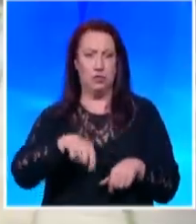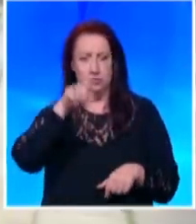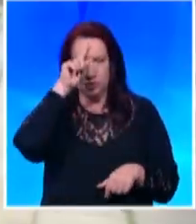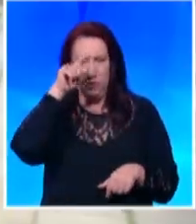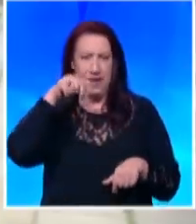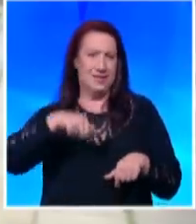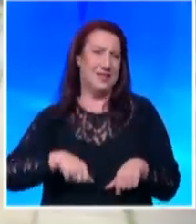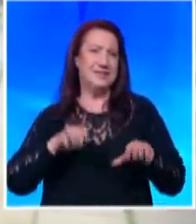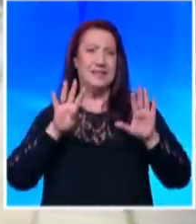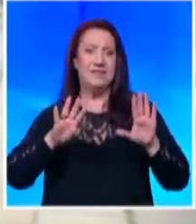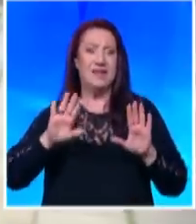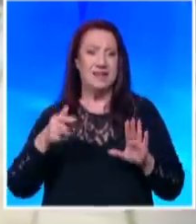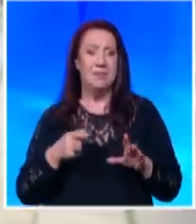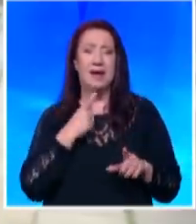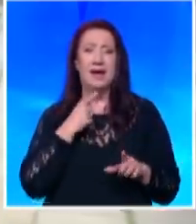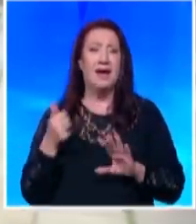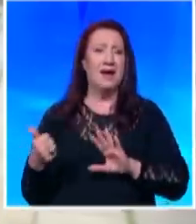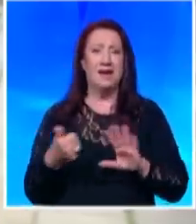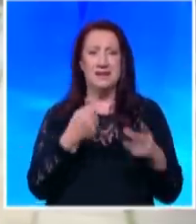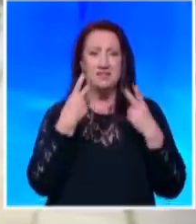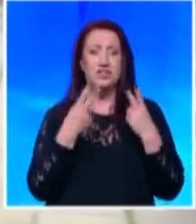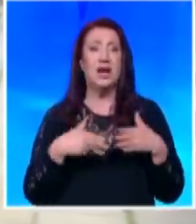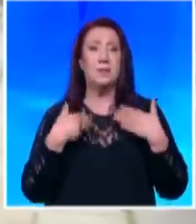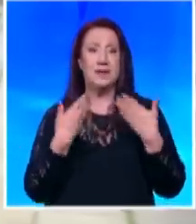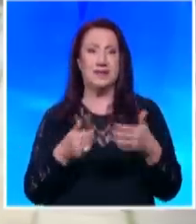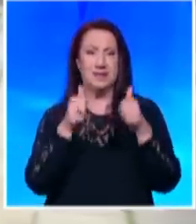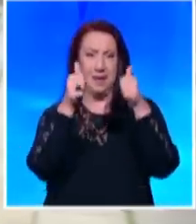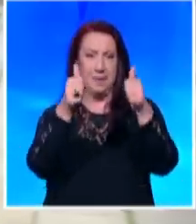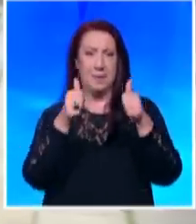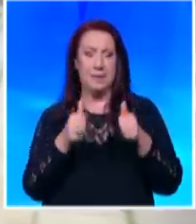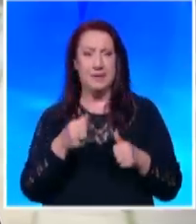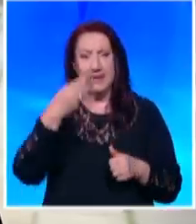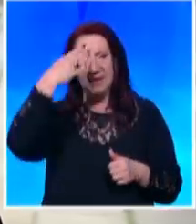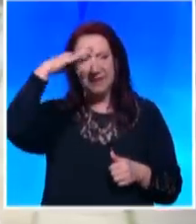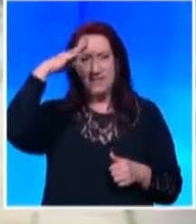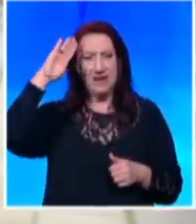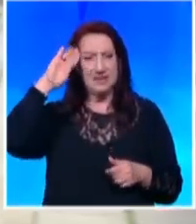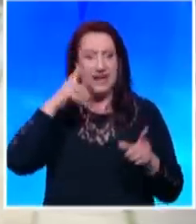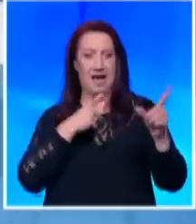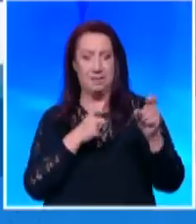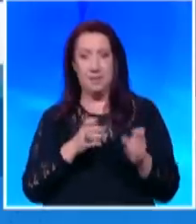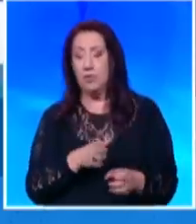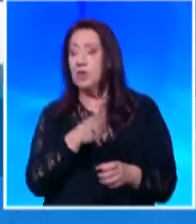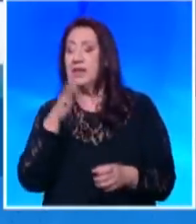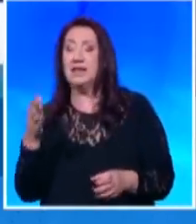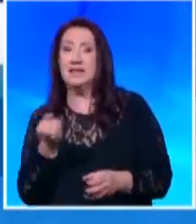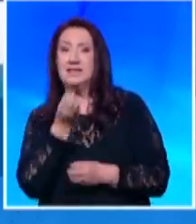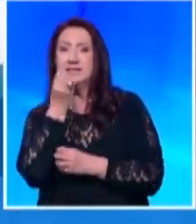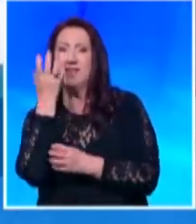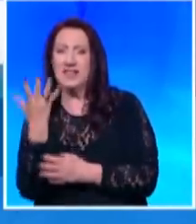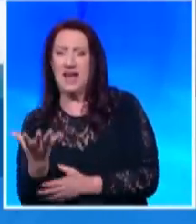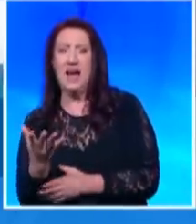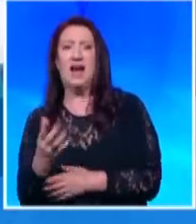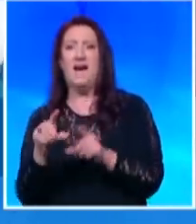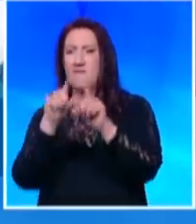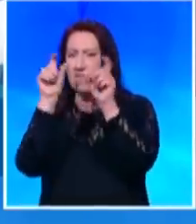забеляза най-ясно тук пред паметника на Съветската армия. От едната страна се поднасяха цветя и венци, имаше и концерт, а